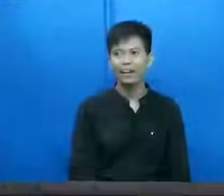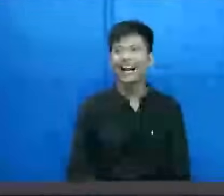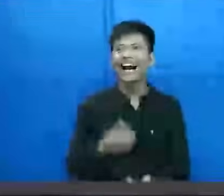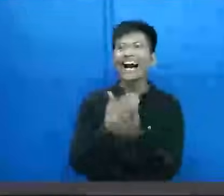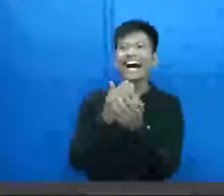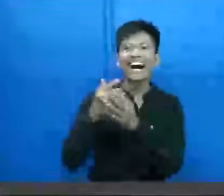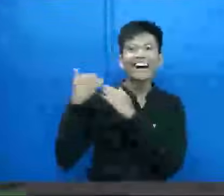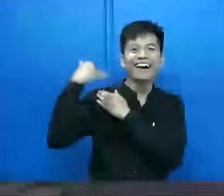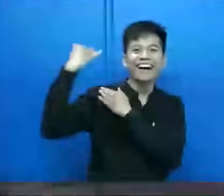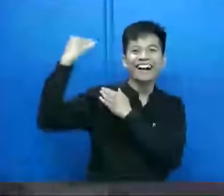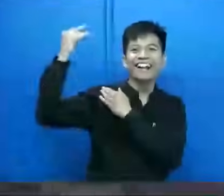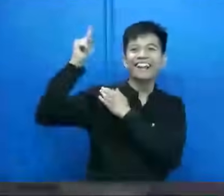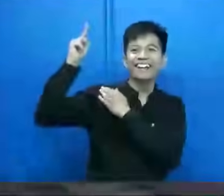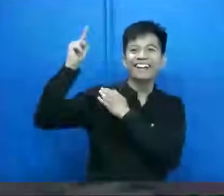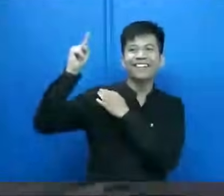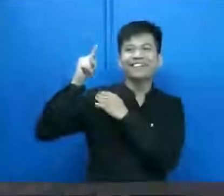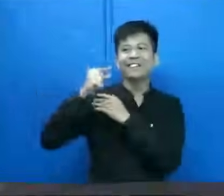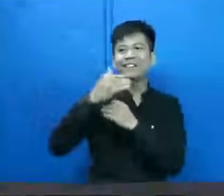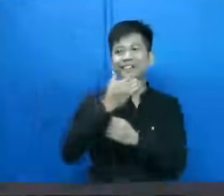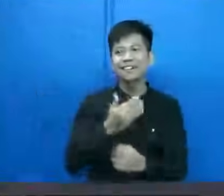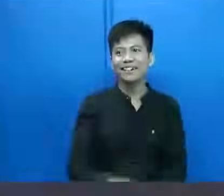taala. Syukran.